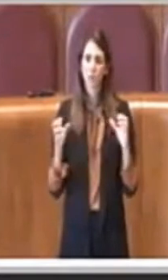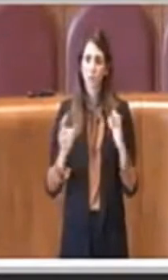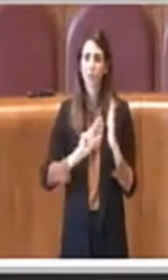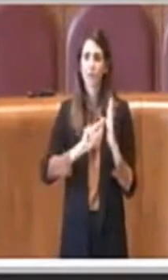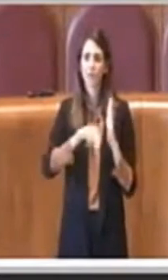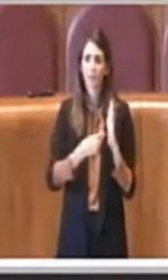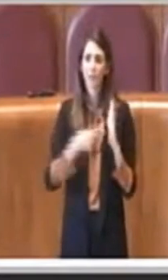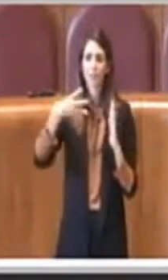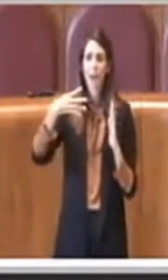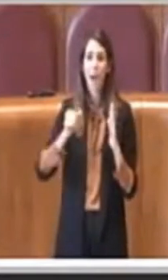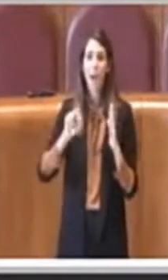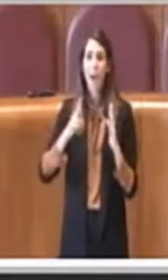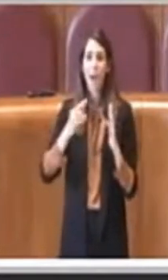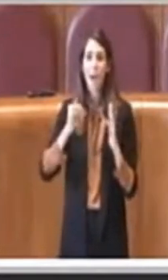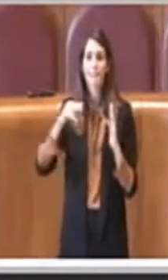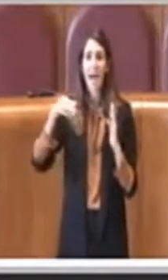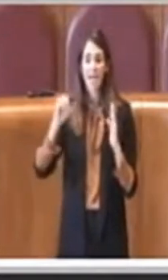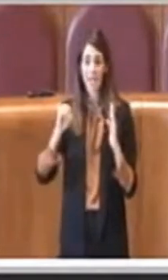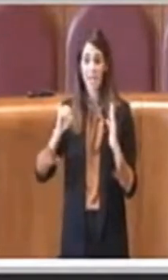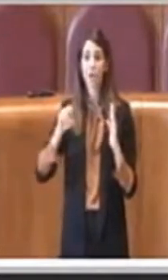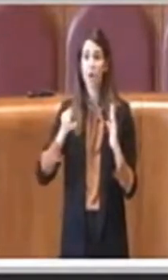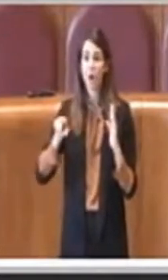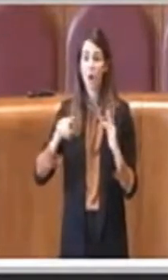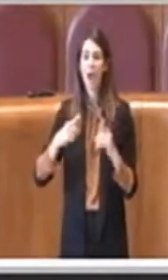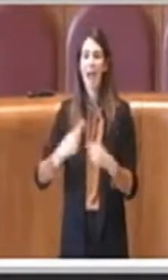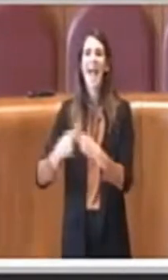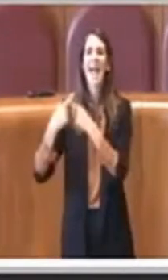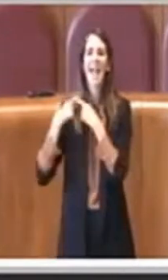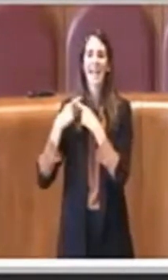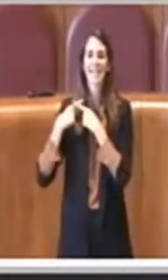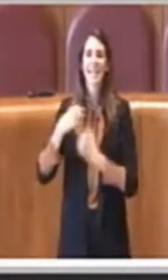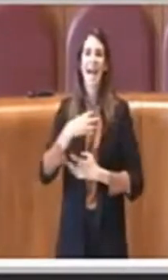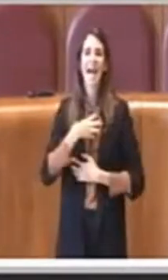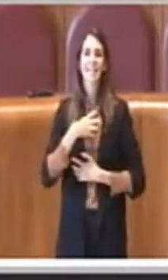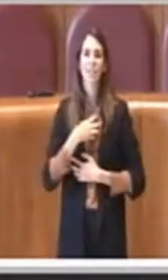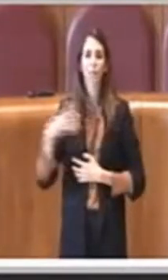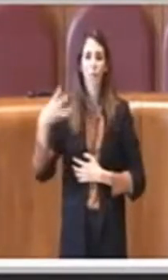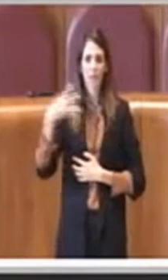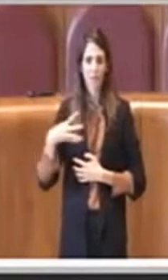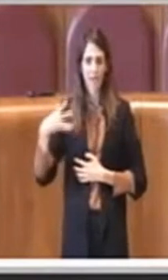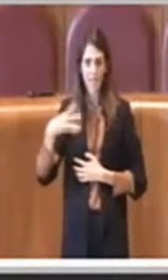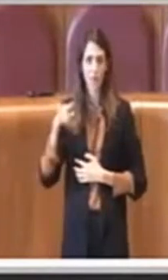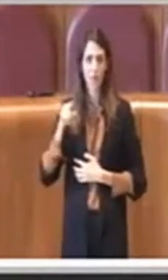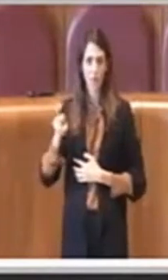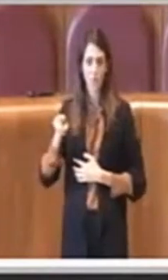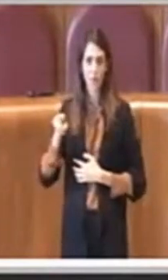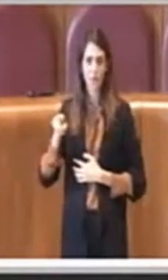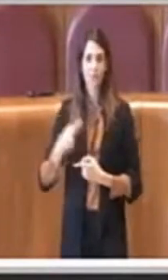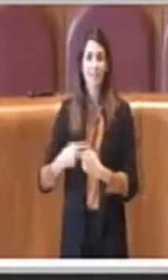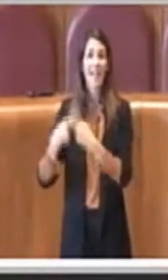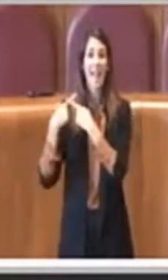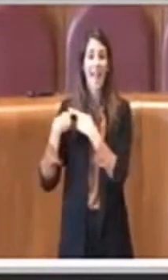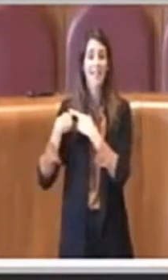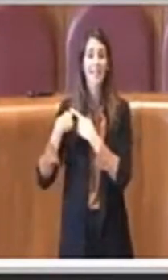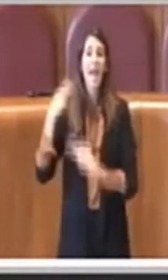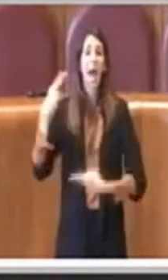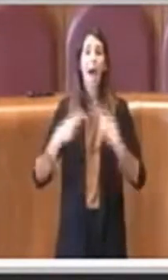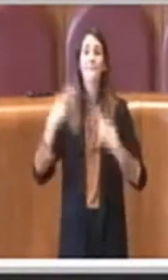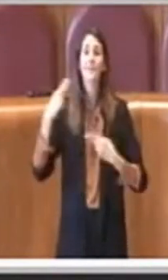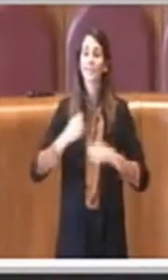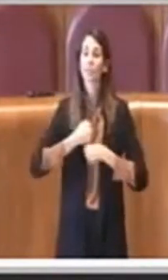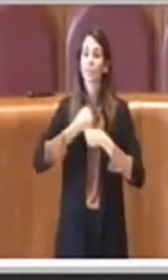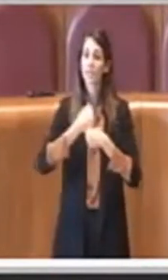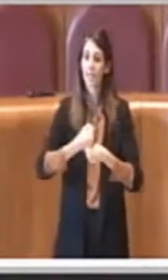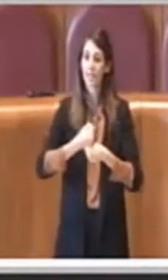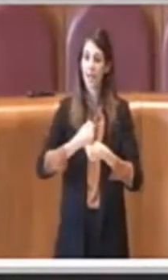a firma Marino, l'ex assessore Marino e anche ex amministratore delegato Fortini, su un